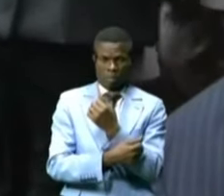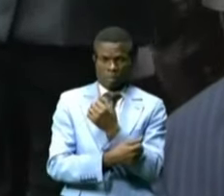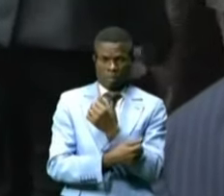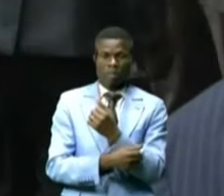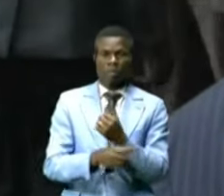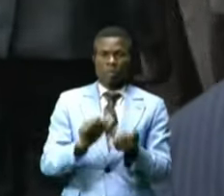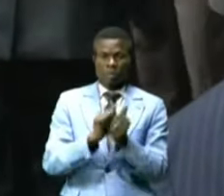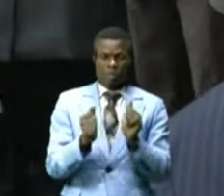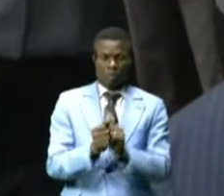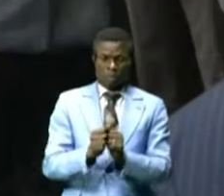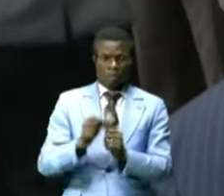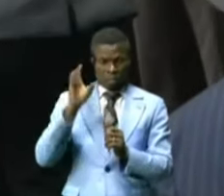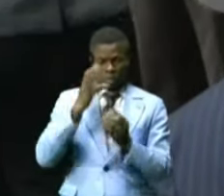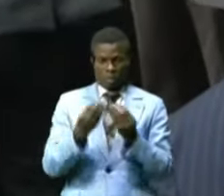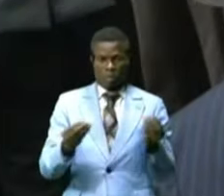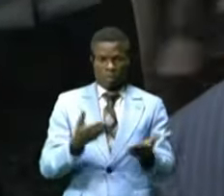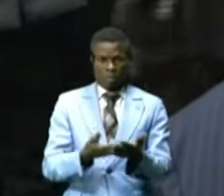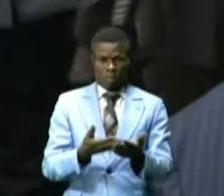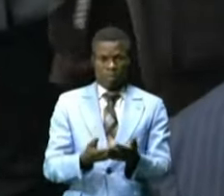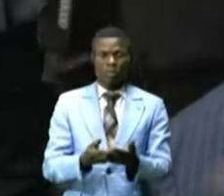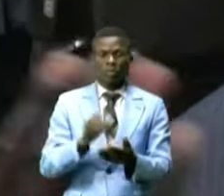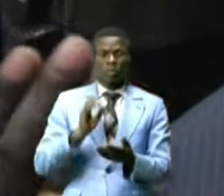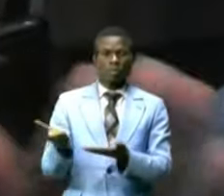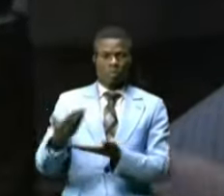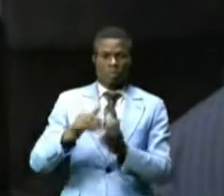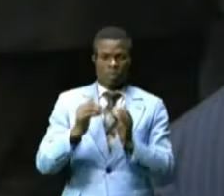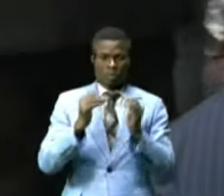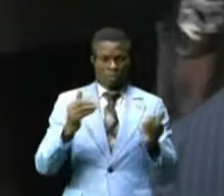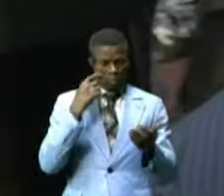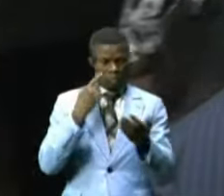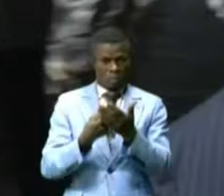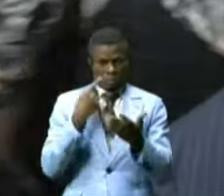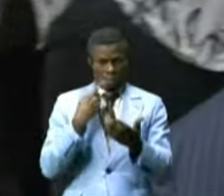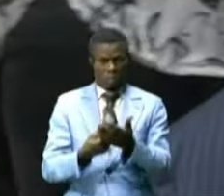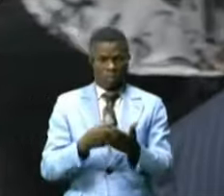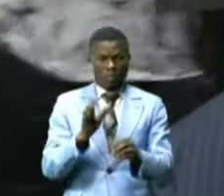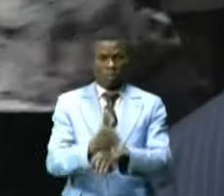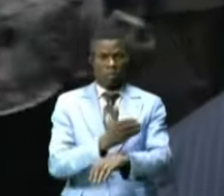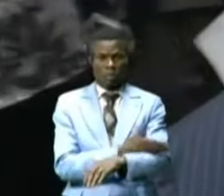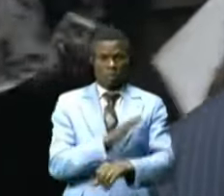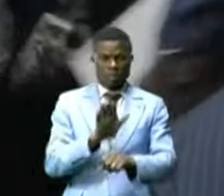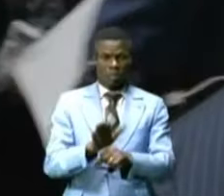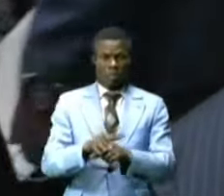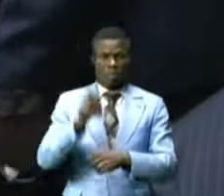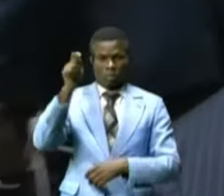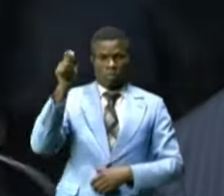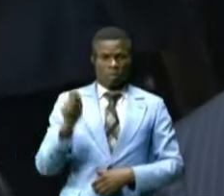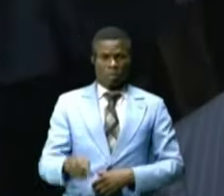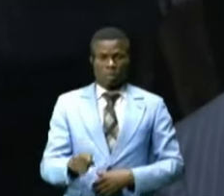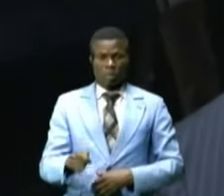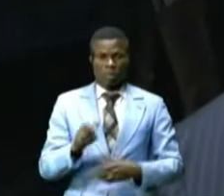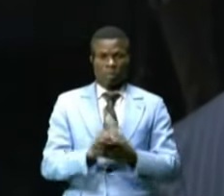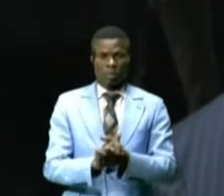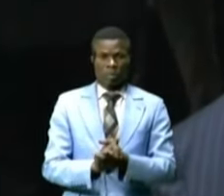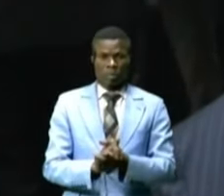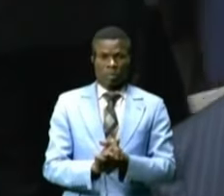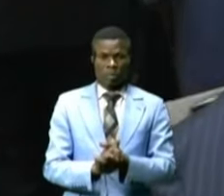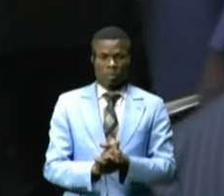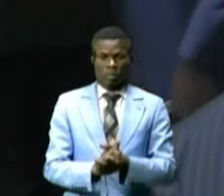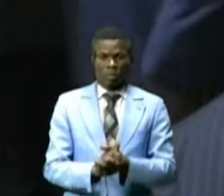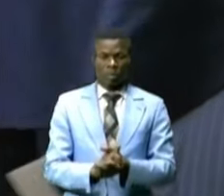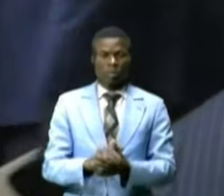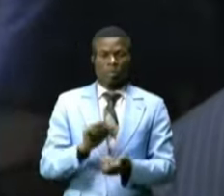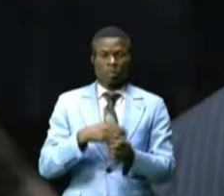leader qui va faire régner la paix. Et vous remarquez aujourd'hui avec la montée en puissance de notre armée, les familles sont en train de faire des